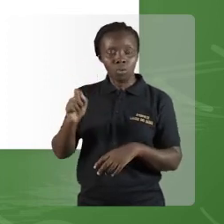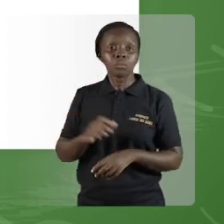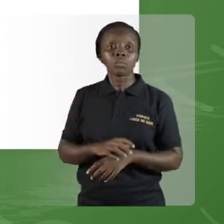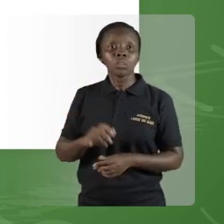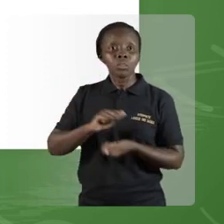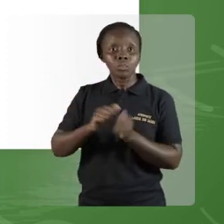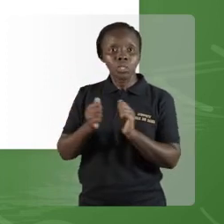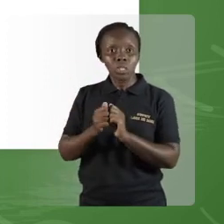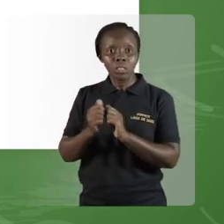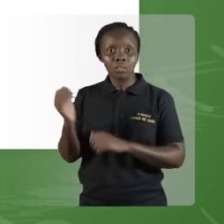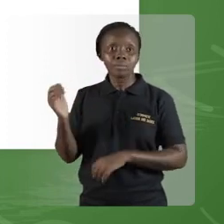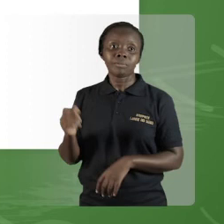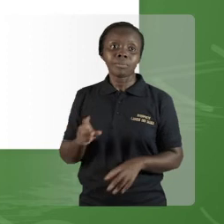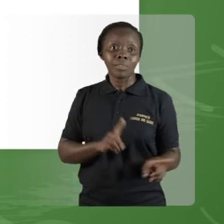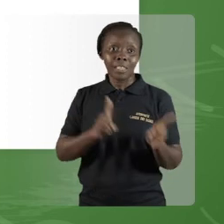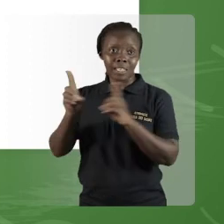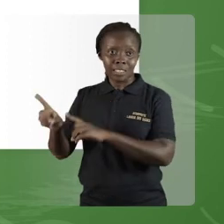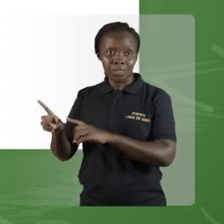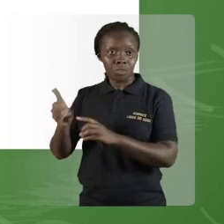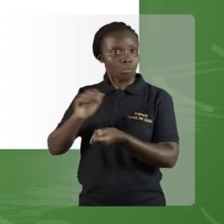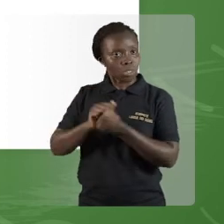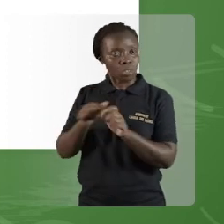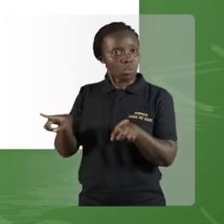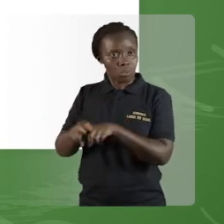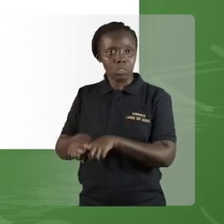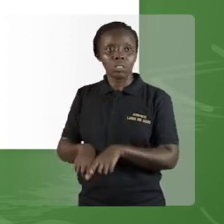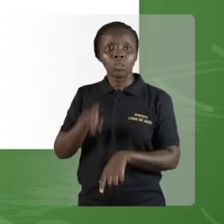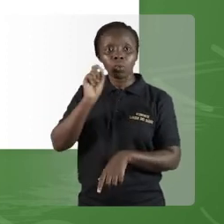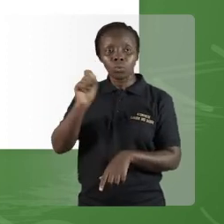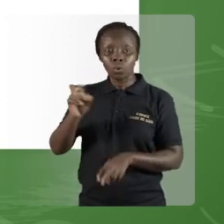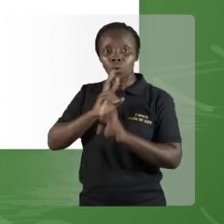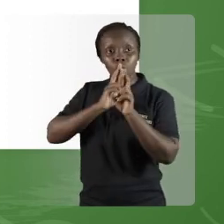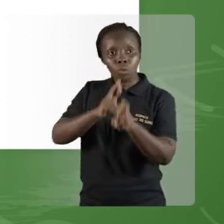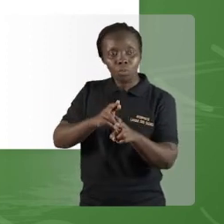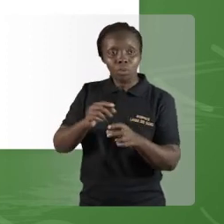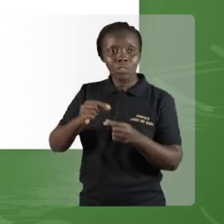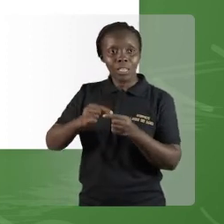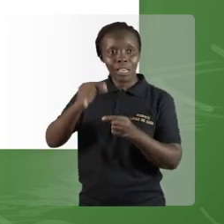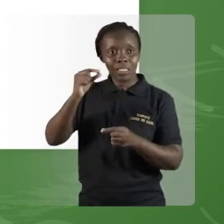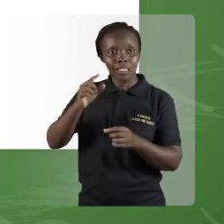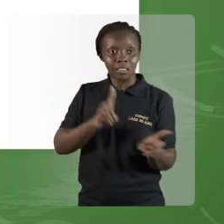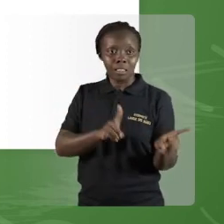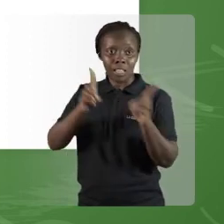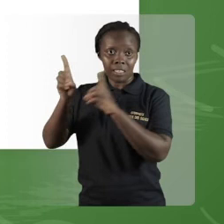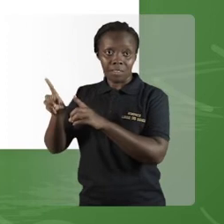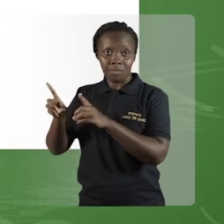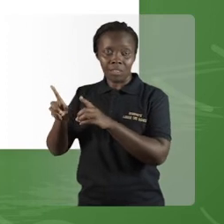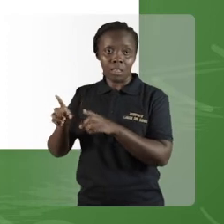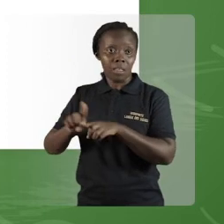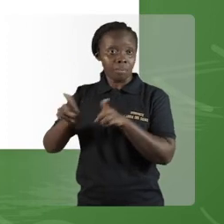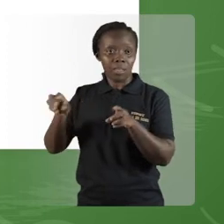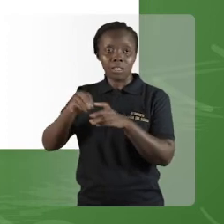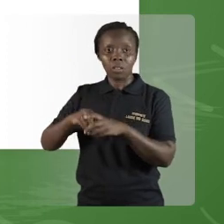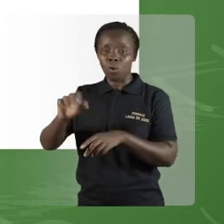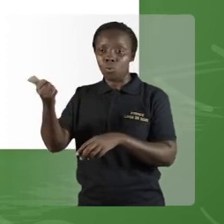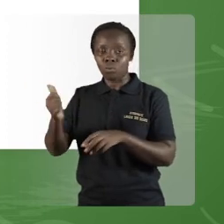déviation change aussi. Donc la réponse à la question, donc, la tige est déviée, mais dans l'autre